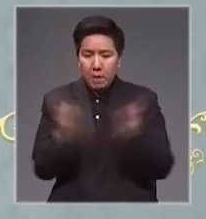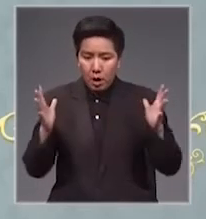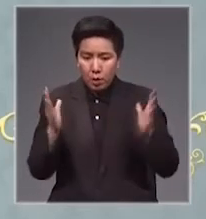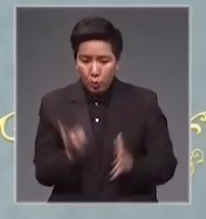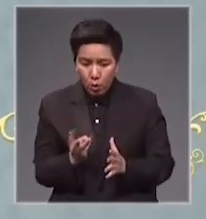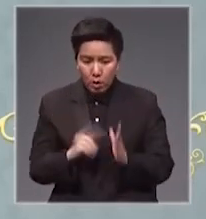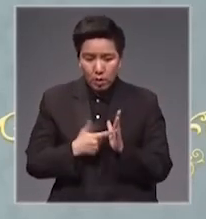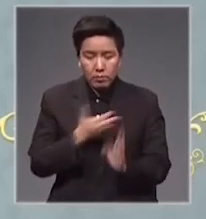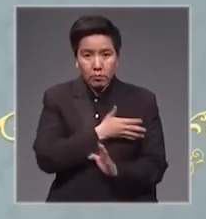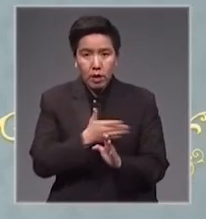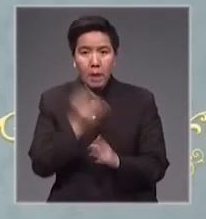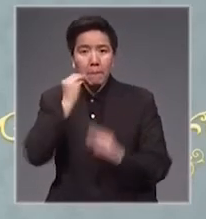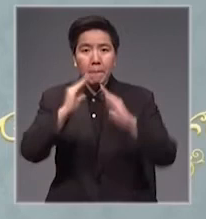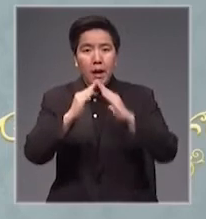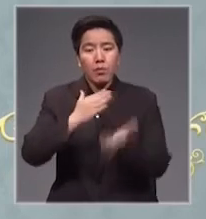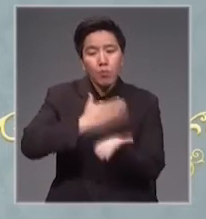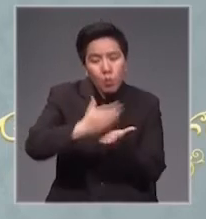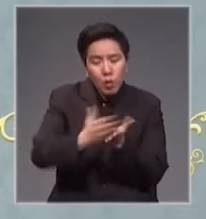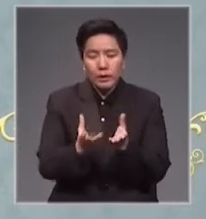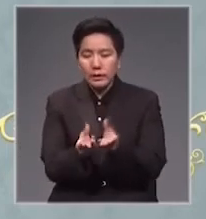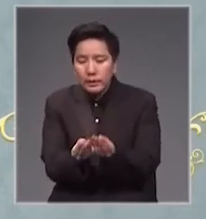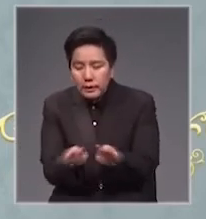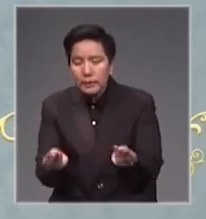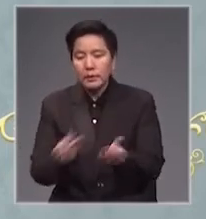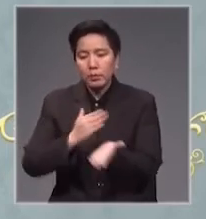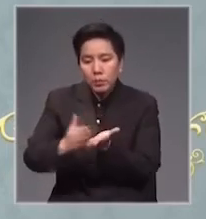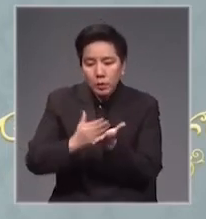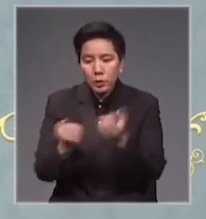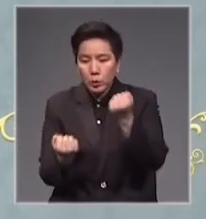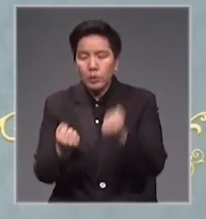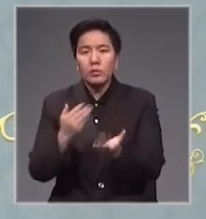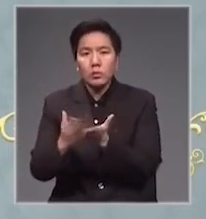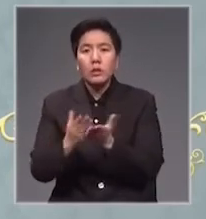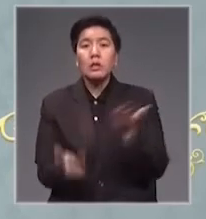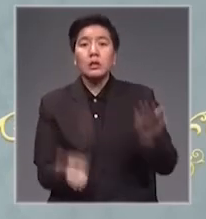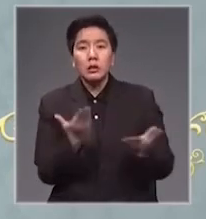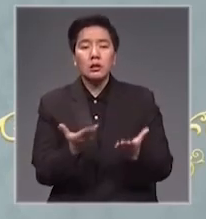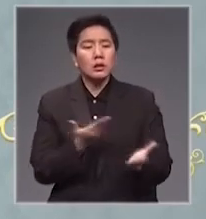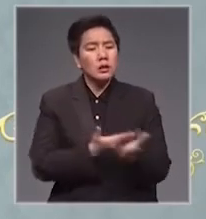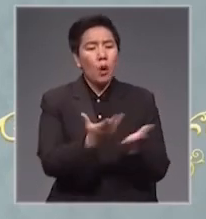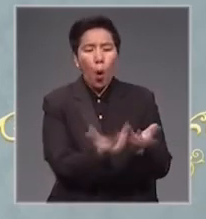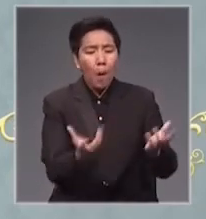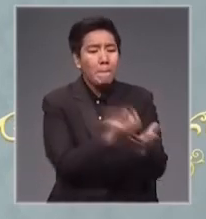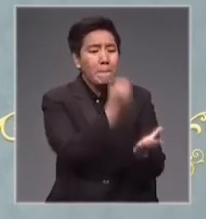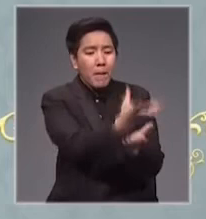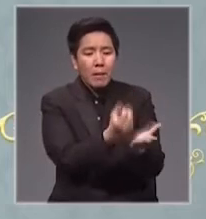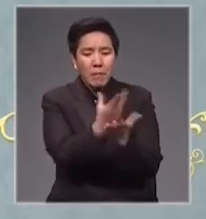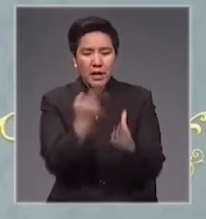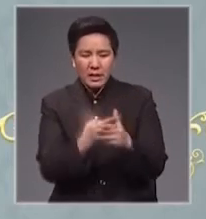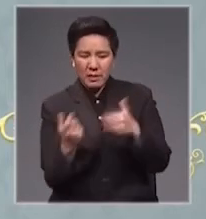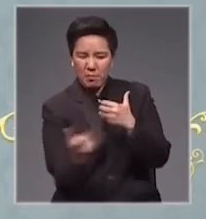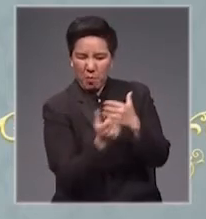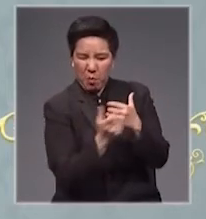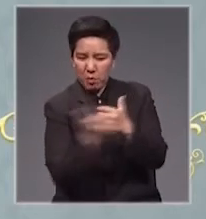ม่เช่นผ่อนบ้านที่ดินรถยนต์ประกอบอาชีพนะครับหรือหนี้ที่ไม่มีมูลค่าซื้อของฟุ่มเฟือยแบรนด์เนมเกินความจำเป็นเกินขี